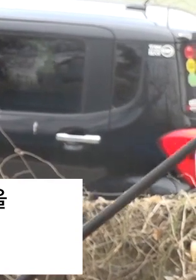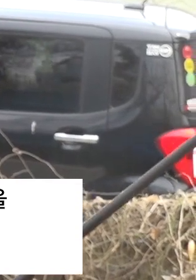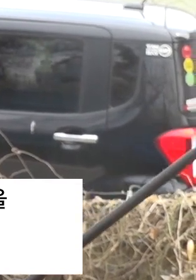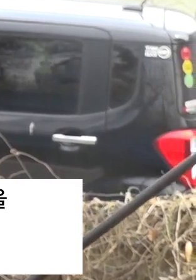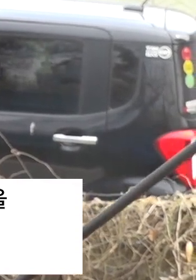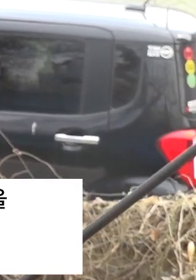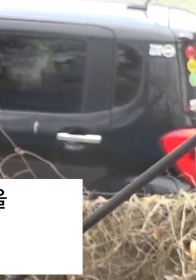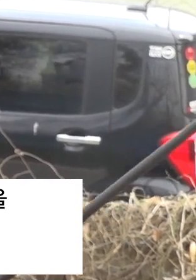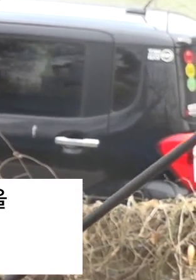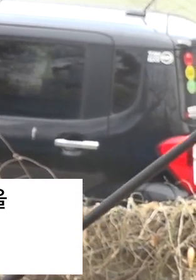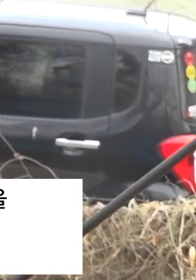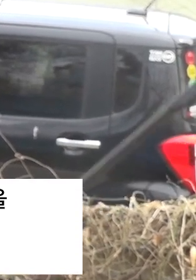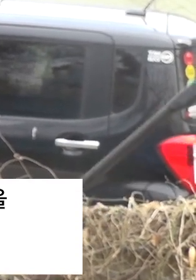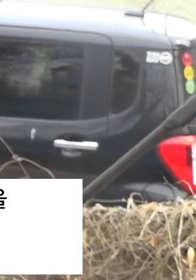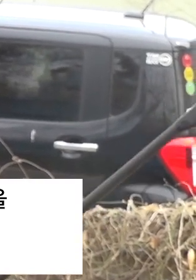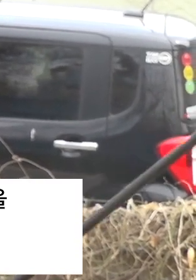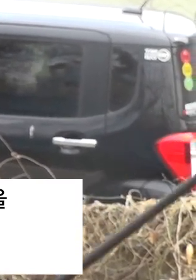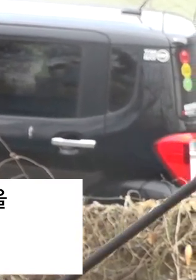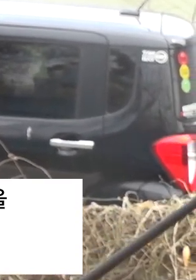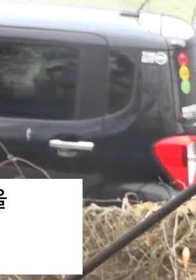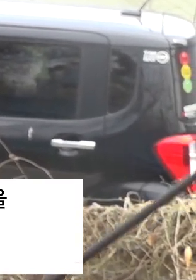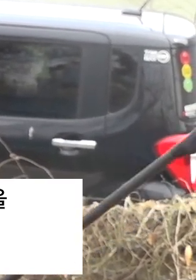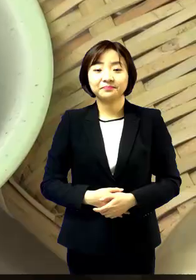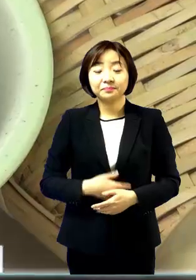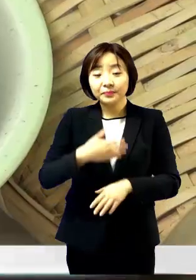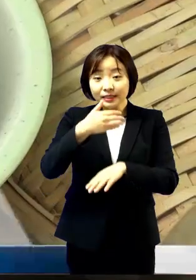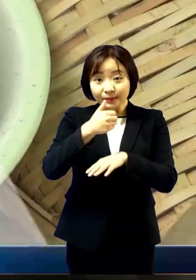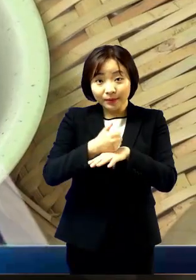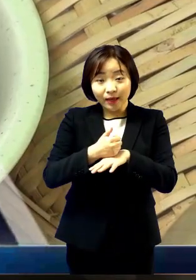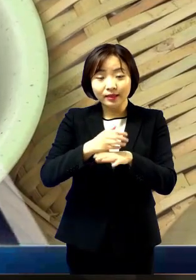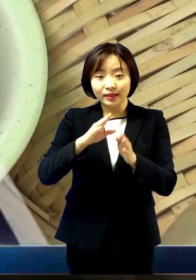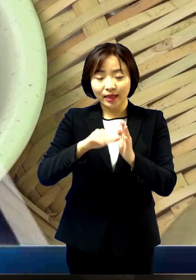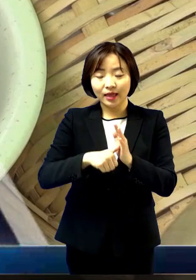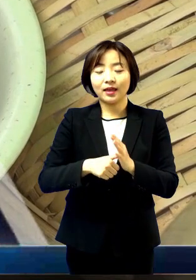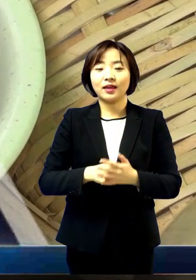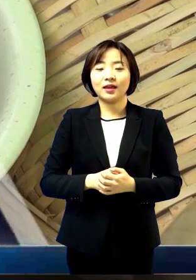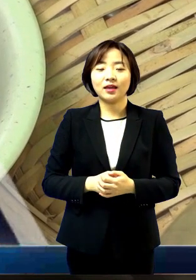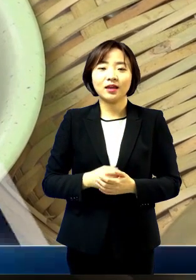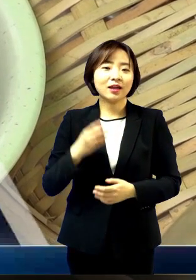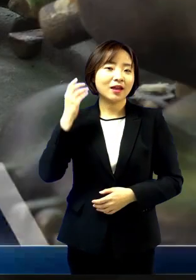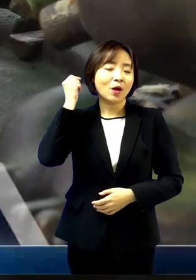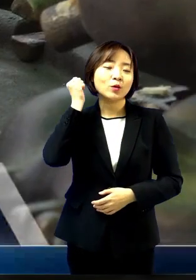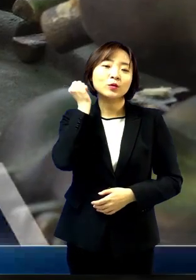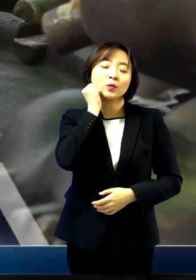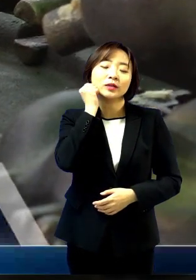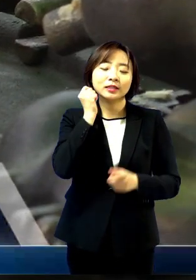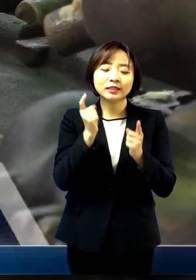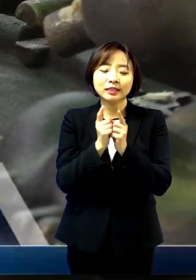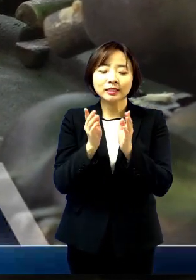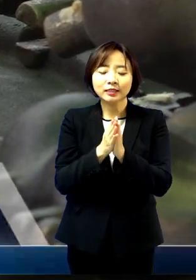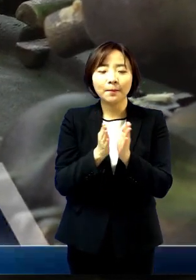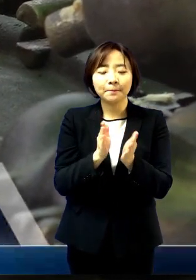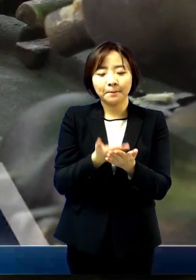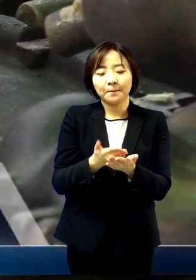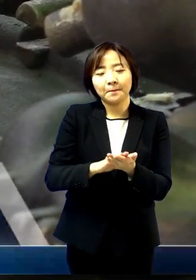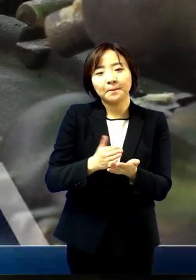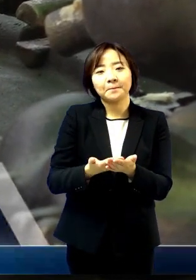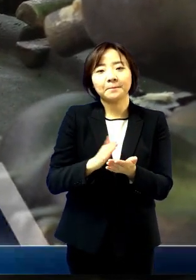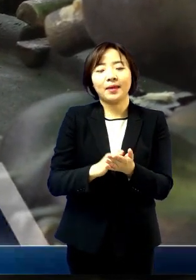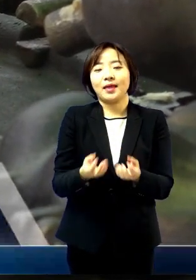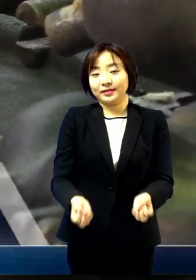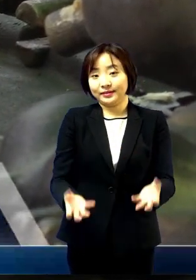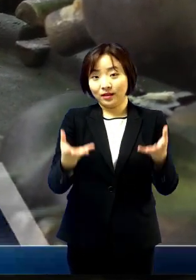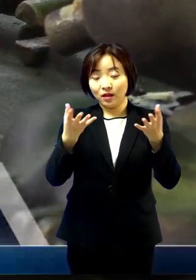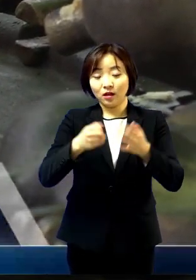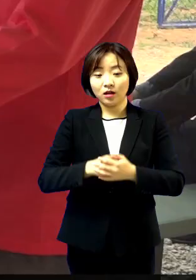new culture. So I'm excited. I'm having a good time. 마지막으로 천안의 명물 호두 과자 직접 만들어 보기 체험